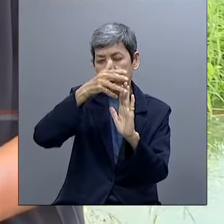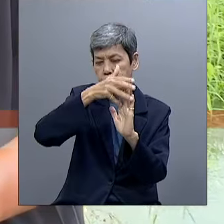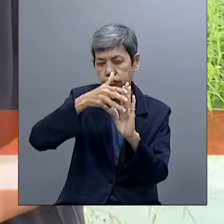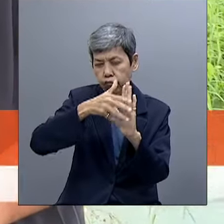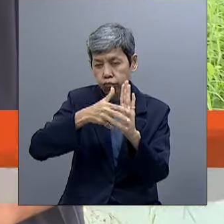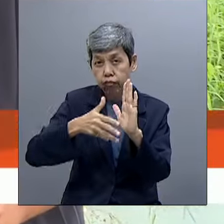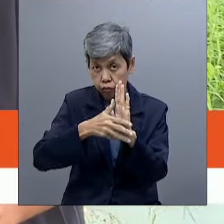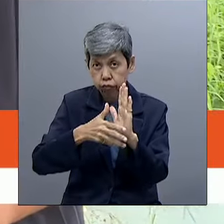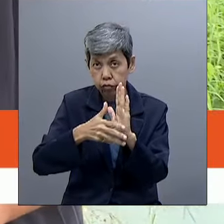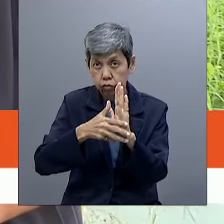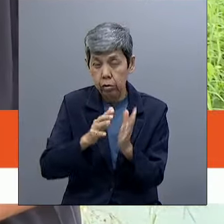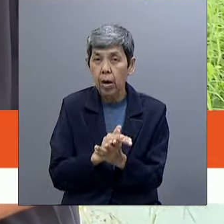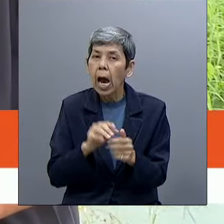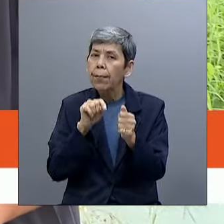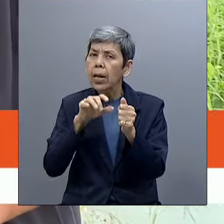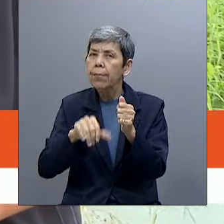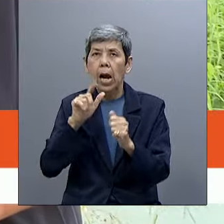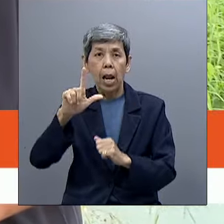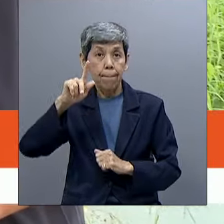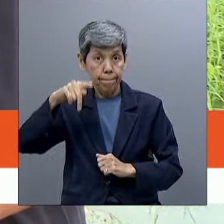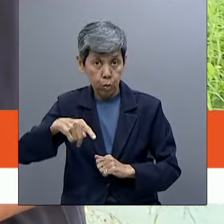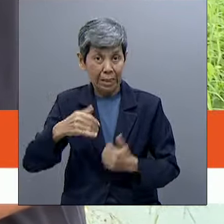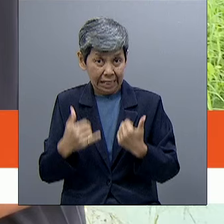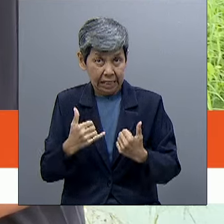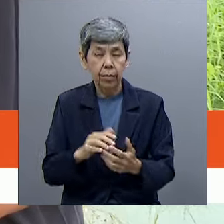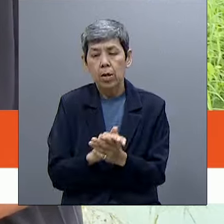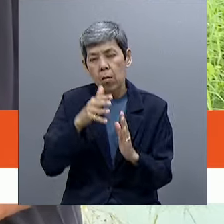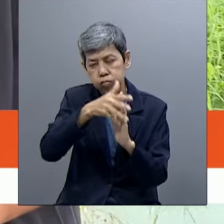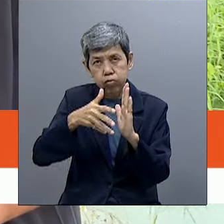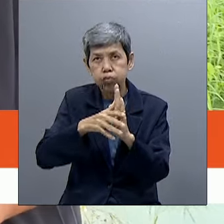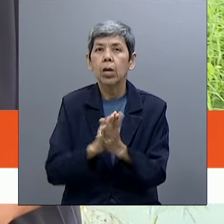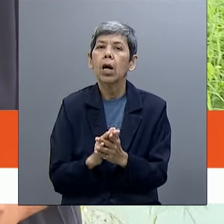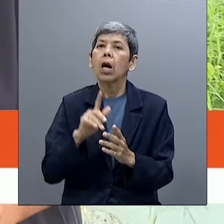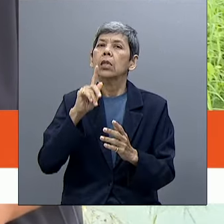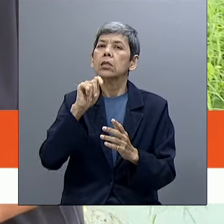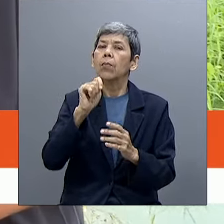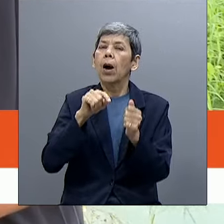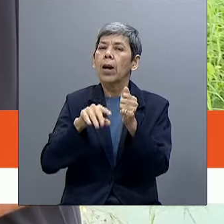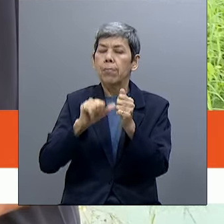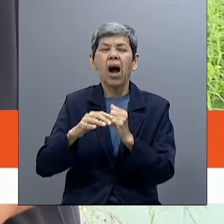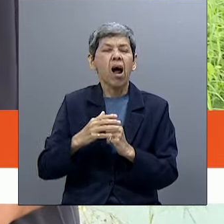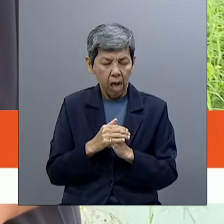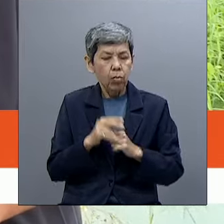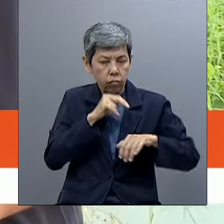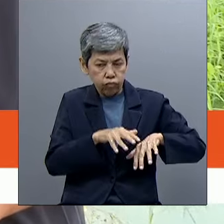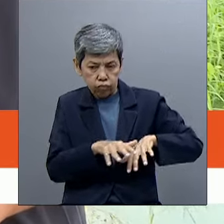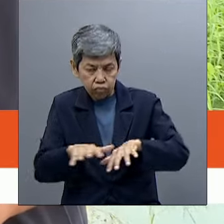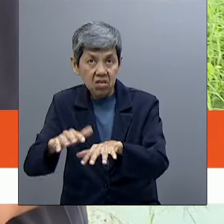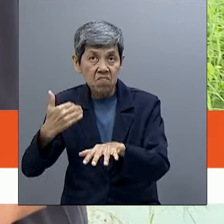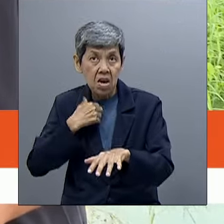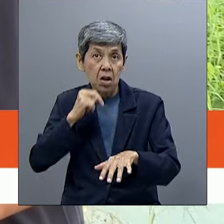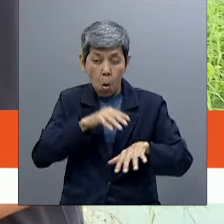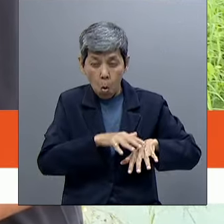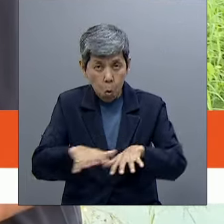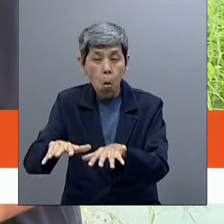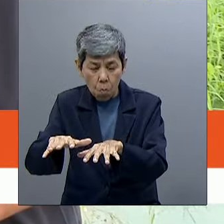ที่ตำบลหนองช้างคืนอำเภอเมืองจังหวัดลำพูนขณะนี้นะครับไหลเข้าสู่พื้นที่ตำบลเหมืองหง่าอำเภอเมืองลำพูนแล้วนะครับบางจุดนะครับน้ำไหลย้อน